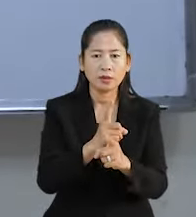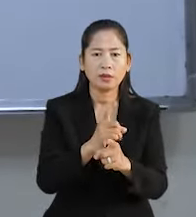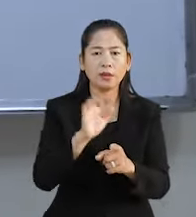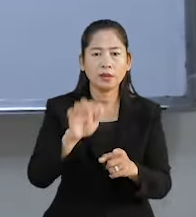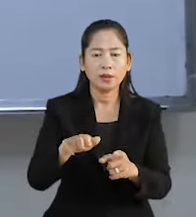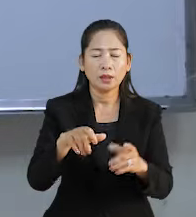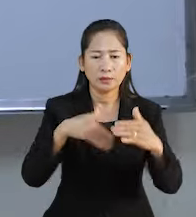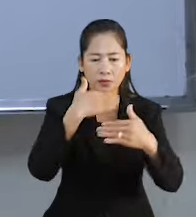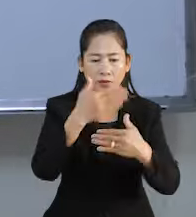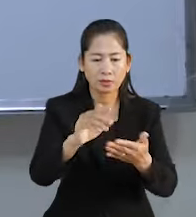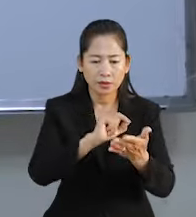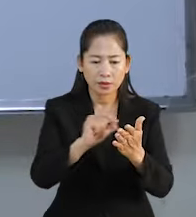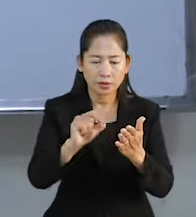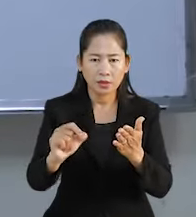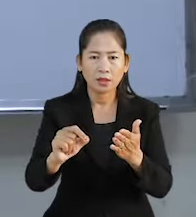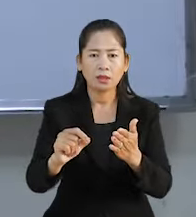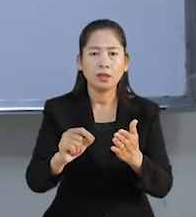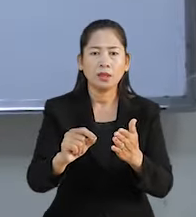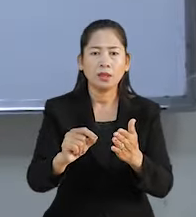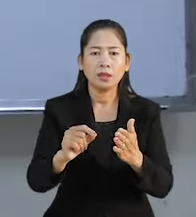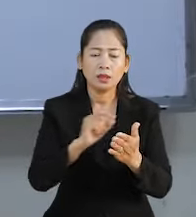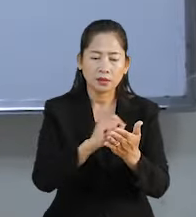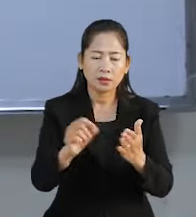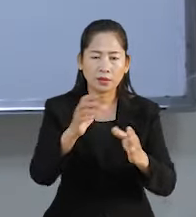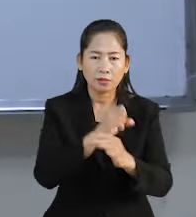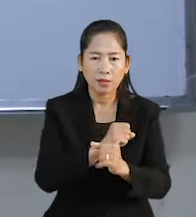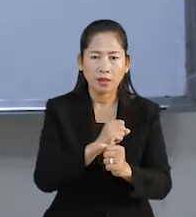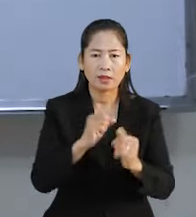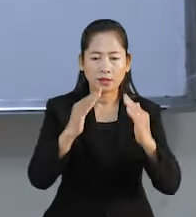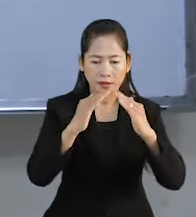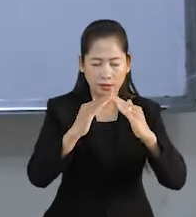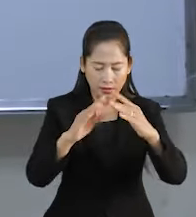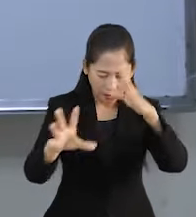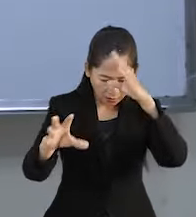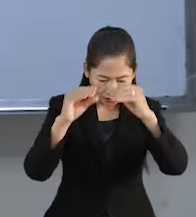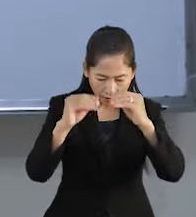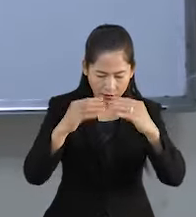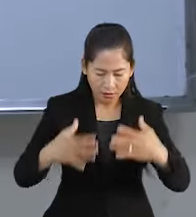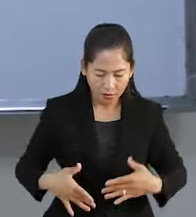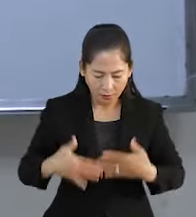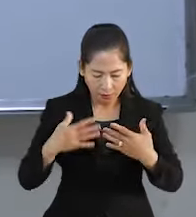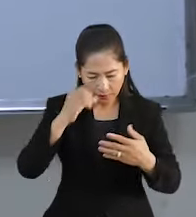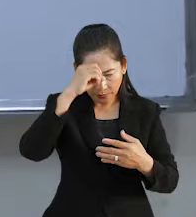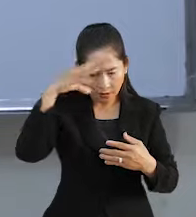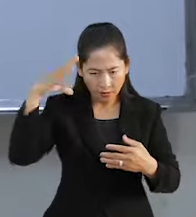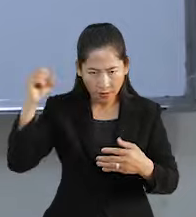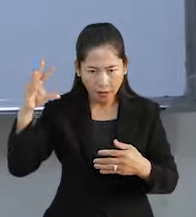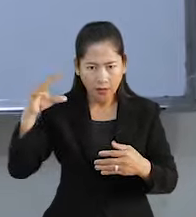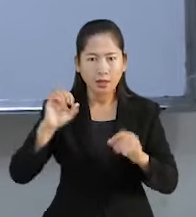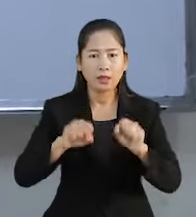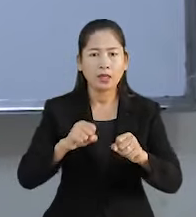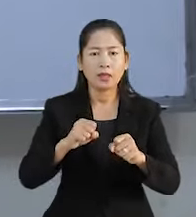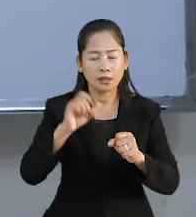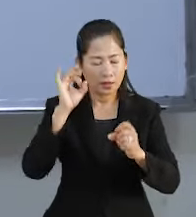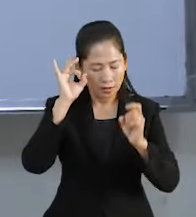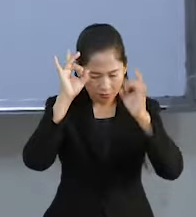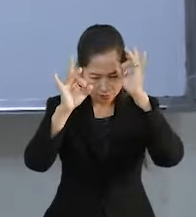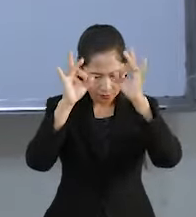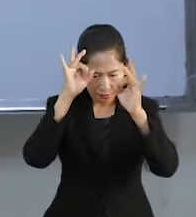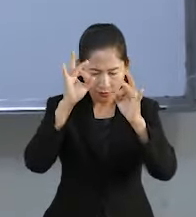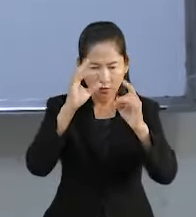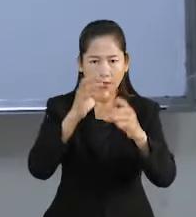ចាឲ្យបន្តពីសរសេរហើយគឺយើងមិនត្រឹមតែអាចសរសេរបានក្នុងសាលារៀនទេក៏ប៉ុន្តែក្នុងជីវភាពនៅប្រចាំថ្ងៃក៏យើងក៏អាចធ្វើការបរណី